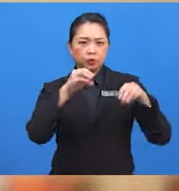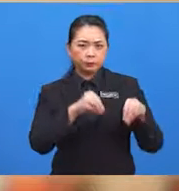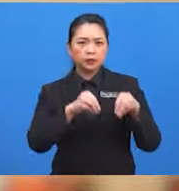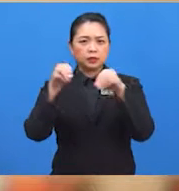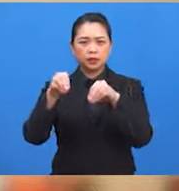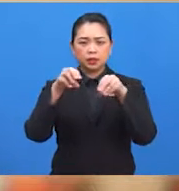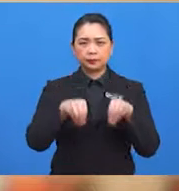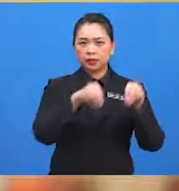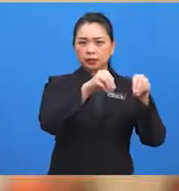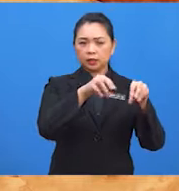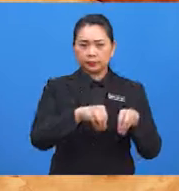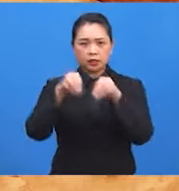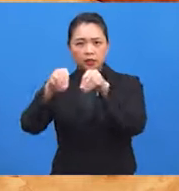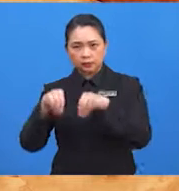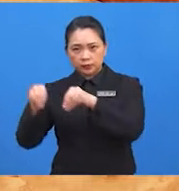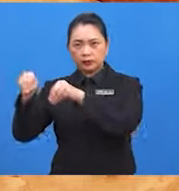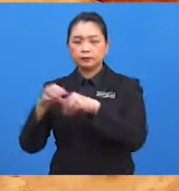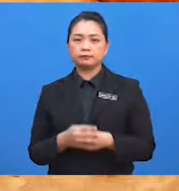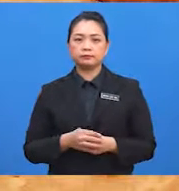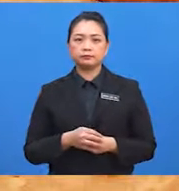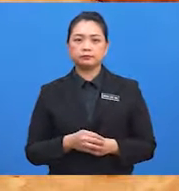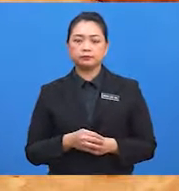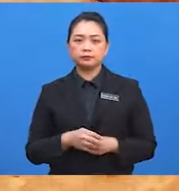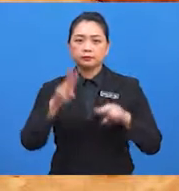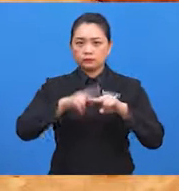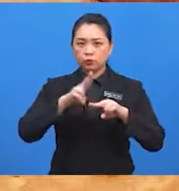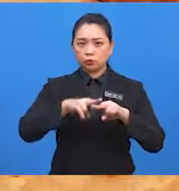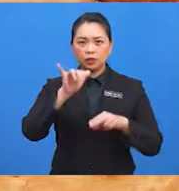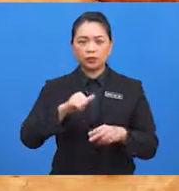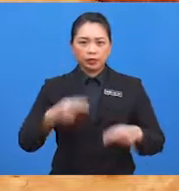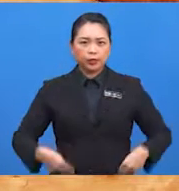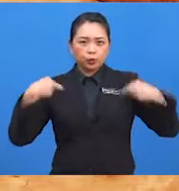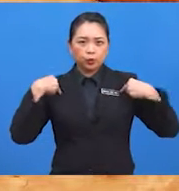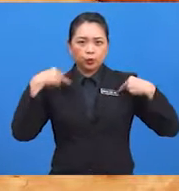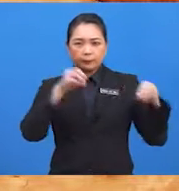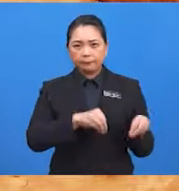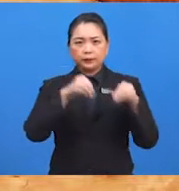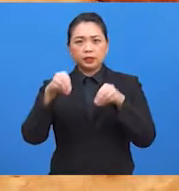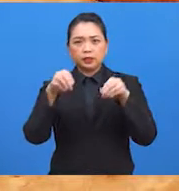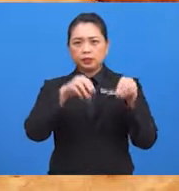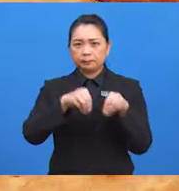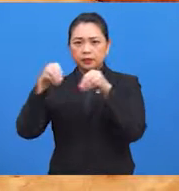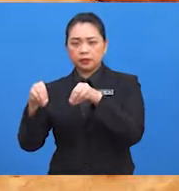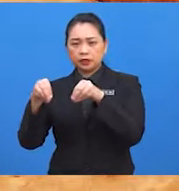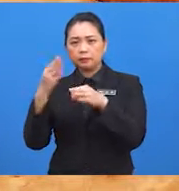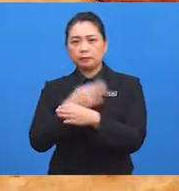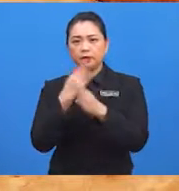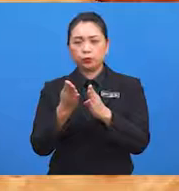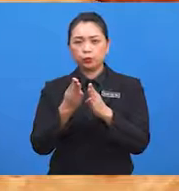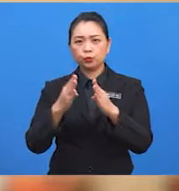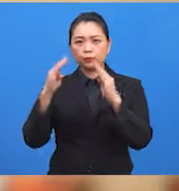randa. Penduduk yang mengamalkan kehidupan berpindah randa tersebut telah membentuk pertempatan